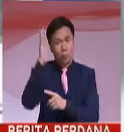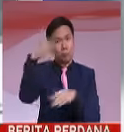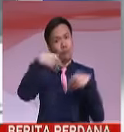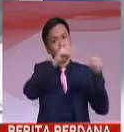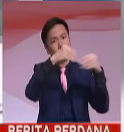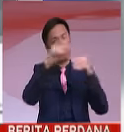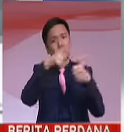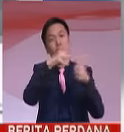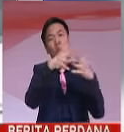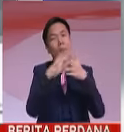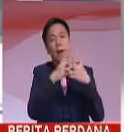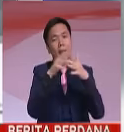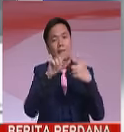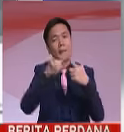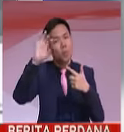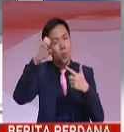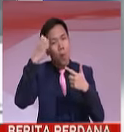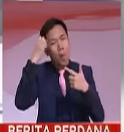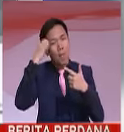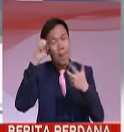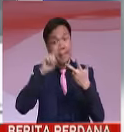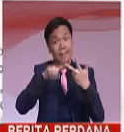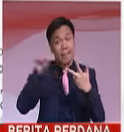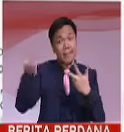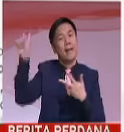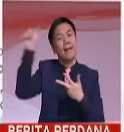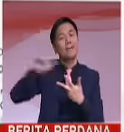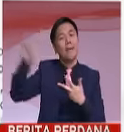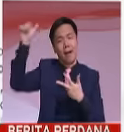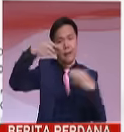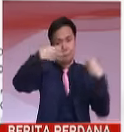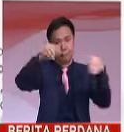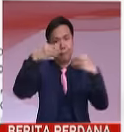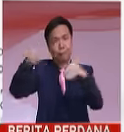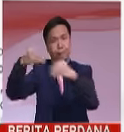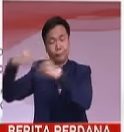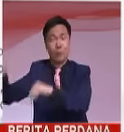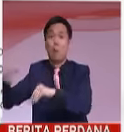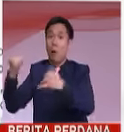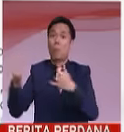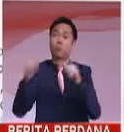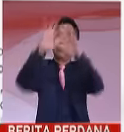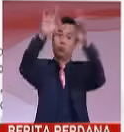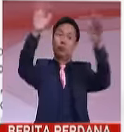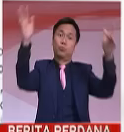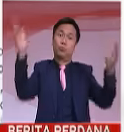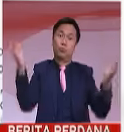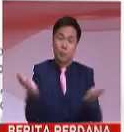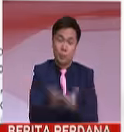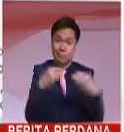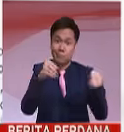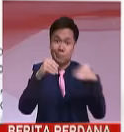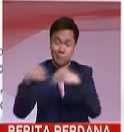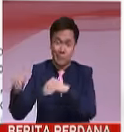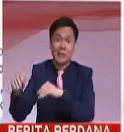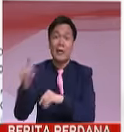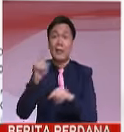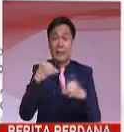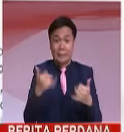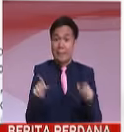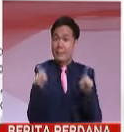khas Eropa dan beberapa negara lain di Asia bagi meningkatkan pasaran Global serta mempunyai penjualan otomotif